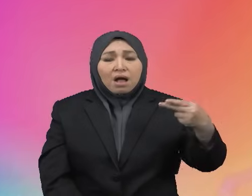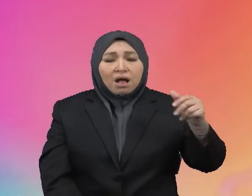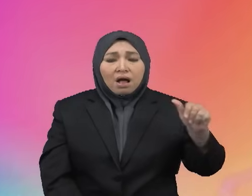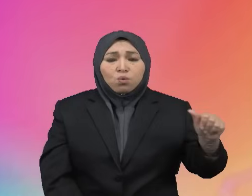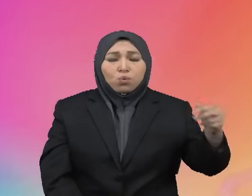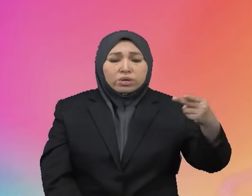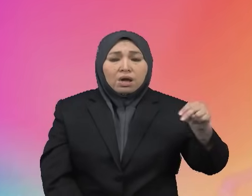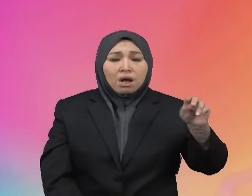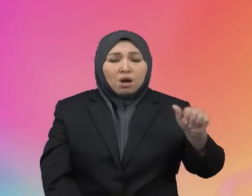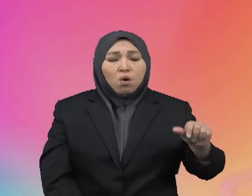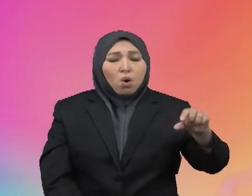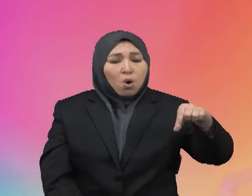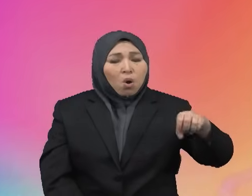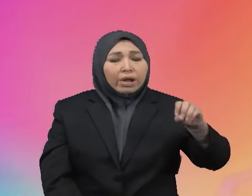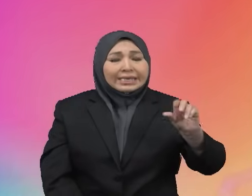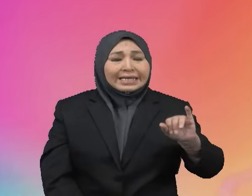هاهنا